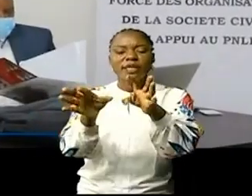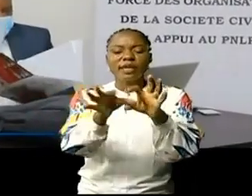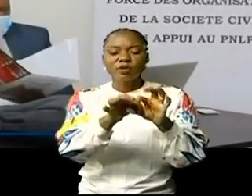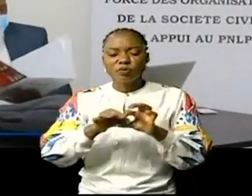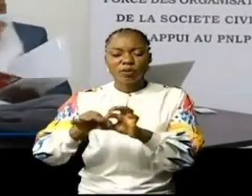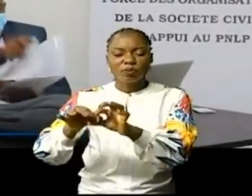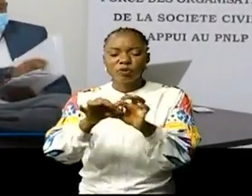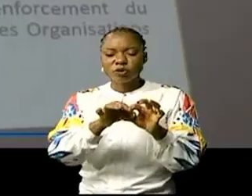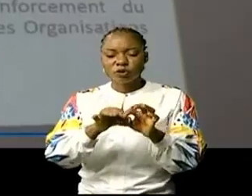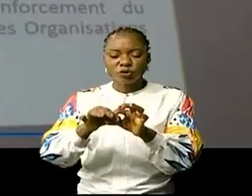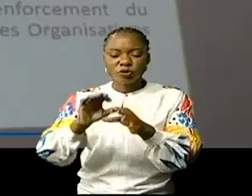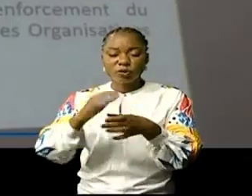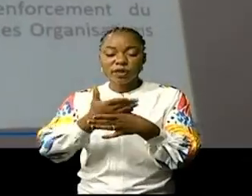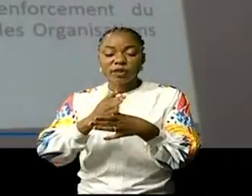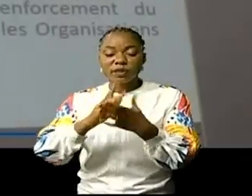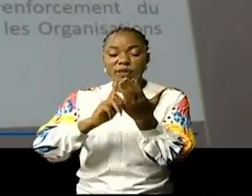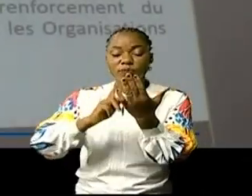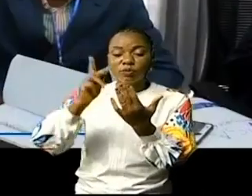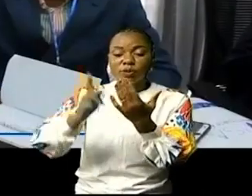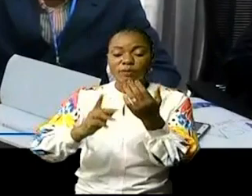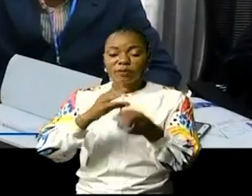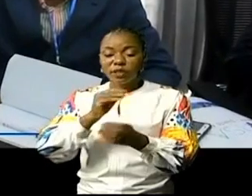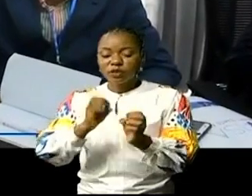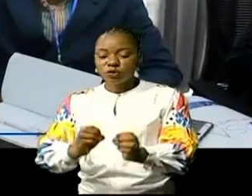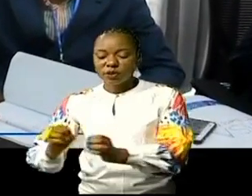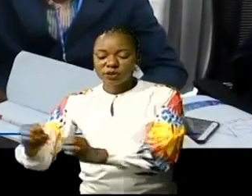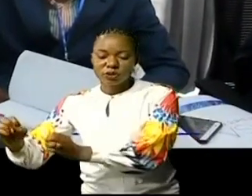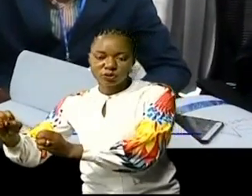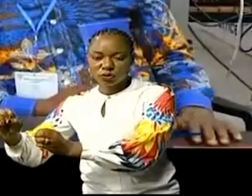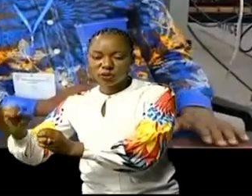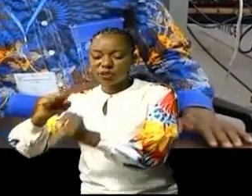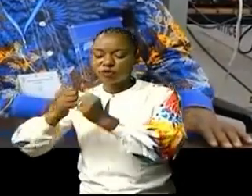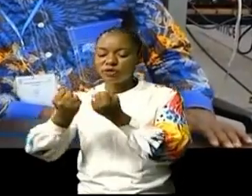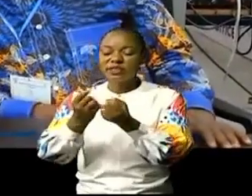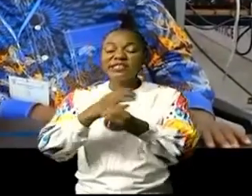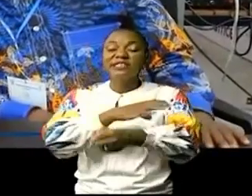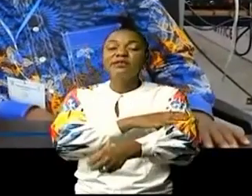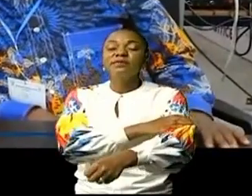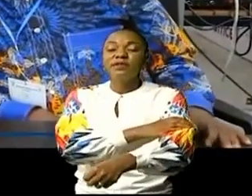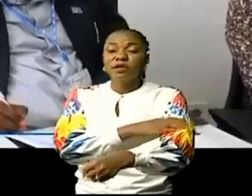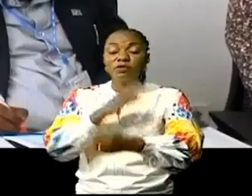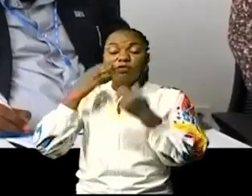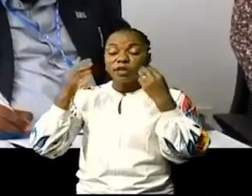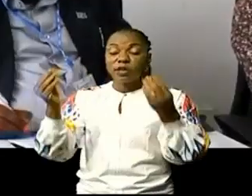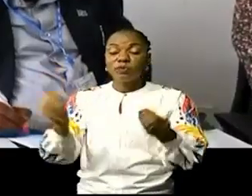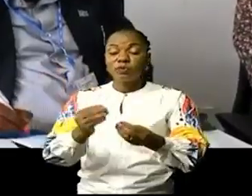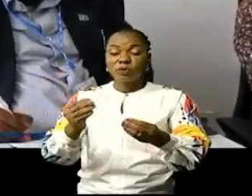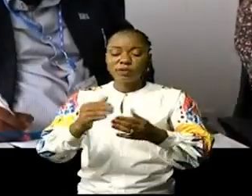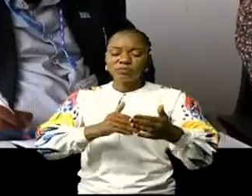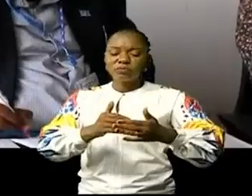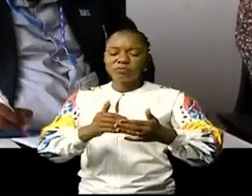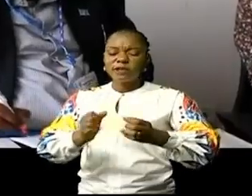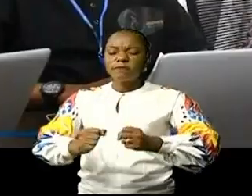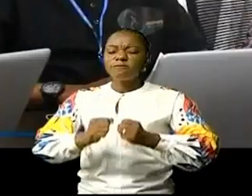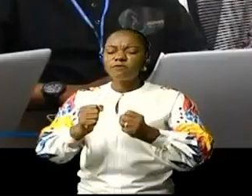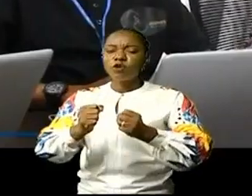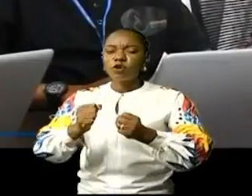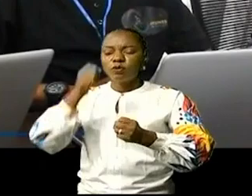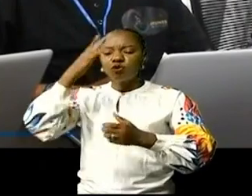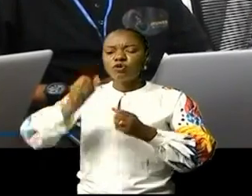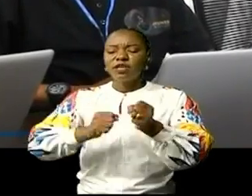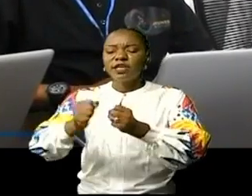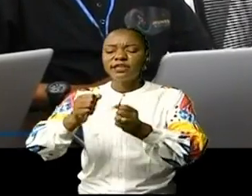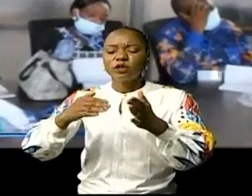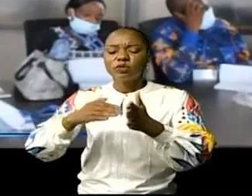collaboration mutuelle entre le programme et les organisations de la société civile. C'est là dans une approche plus efficace de lutte contre